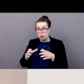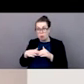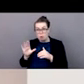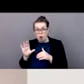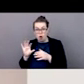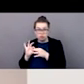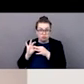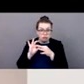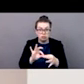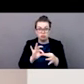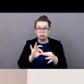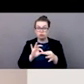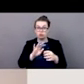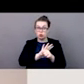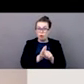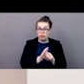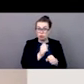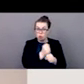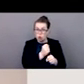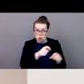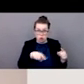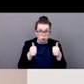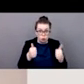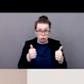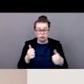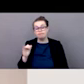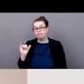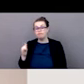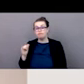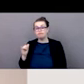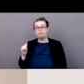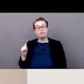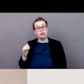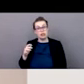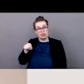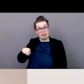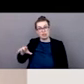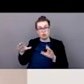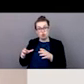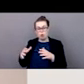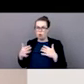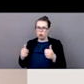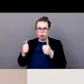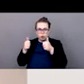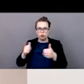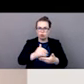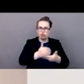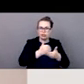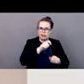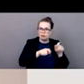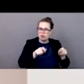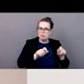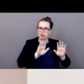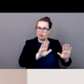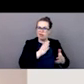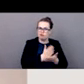migrants oui le syndicat des travailleurs a été vraiment en première ligne pour la protection des droits des travailleurs lors de